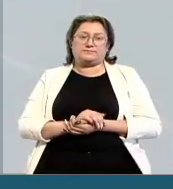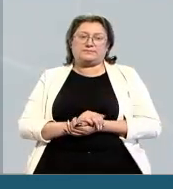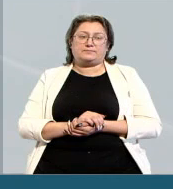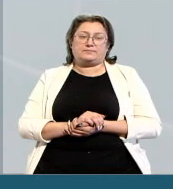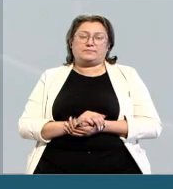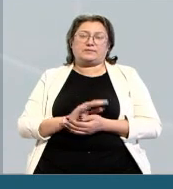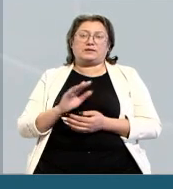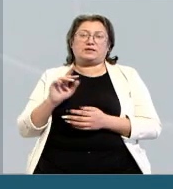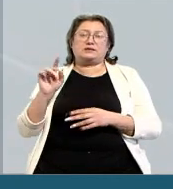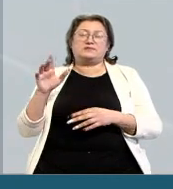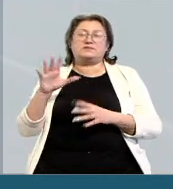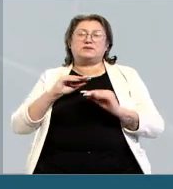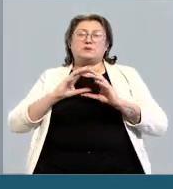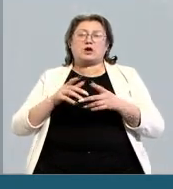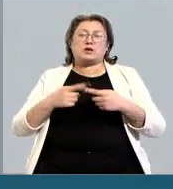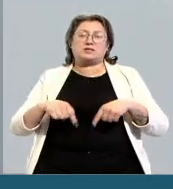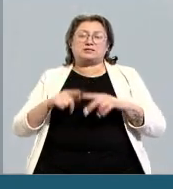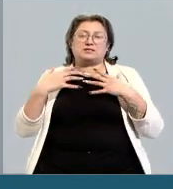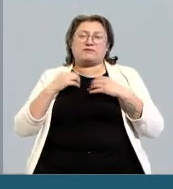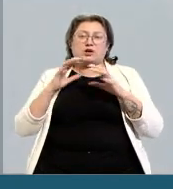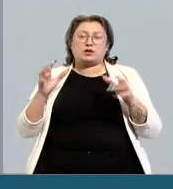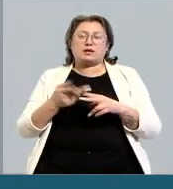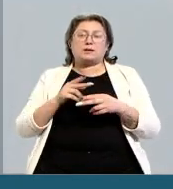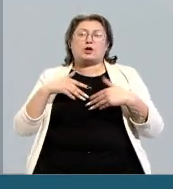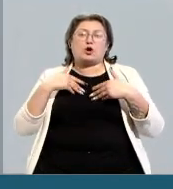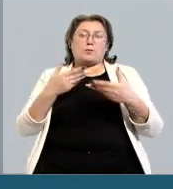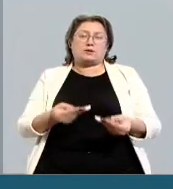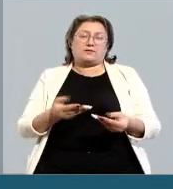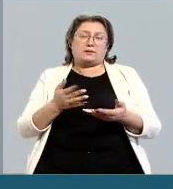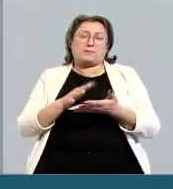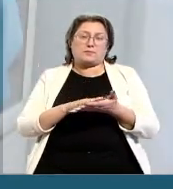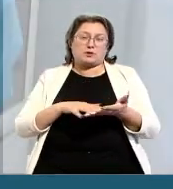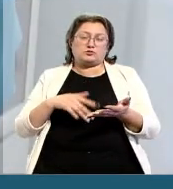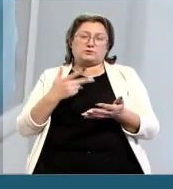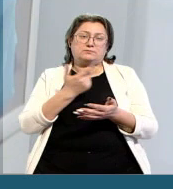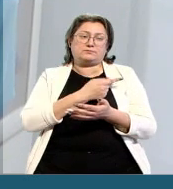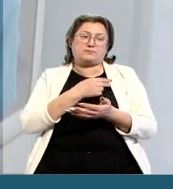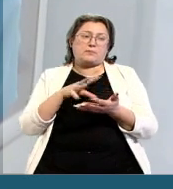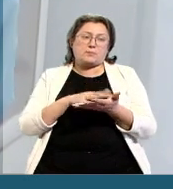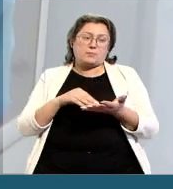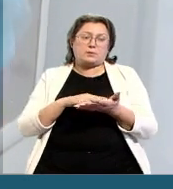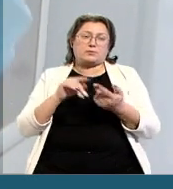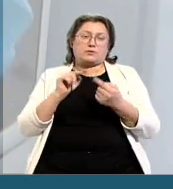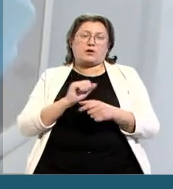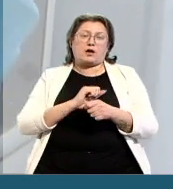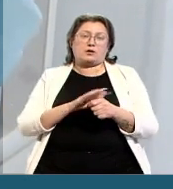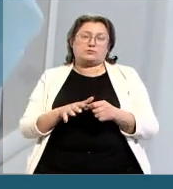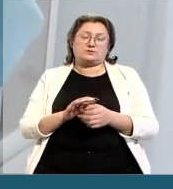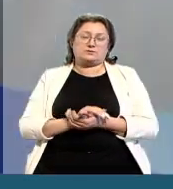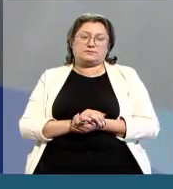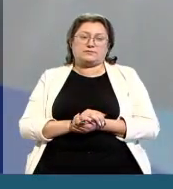адамдарға коронавирусқа қарсы ревакцинацияларды жүргізуді жалғастыруды ұсынды. Бұл тұрғыда республикада КВИ-ға қарсы